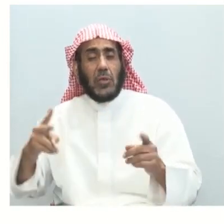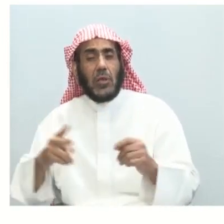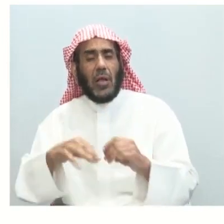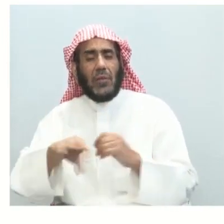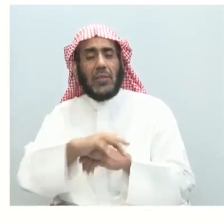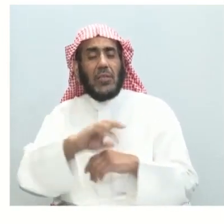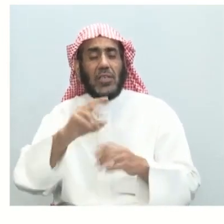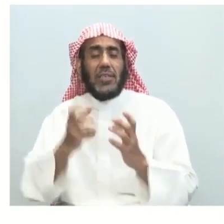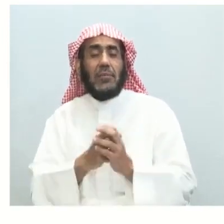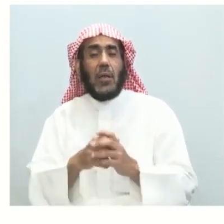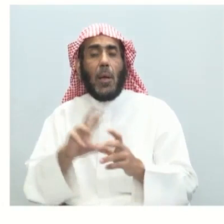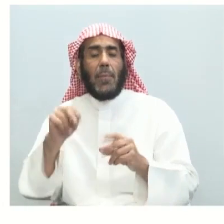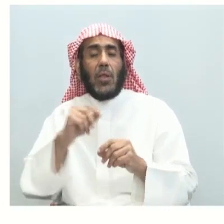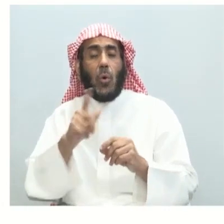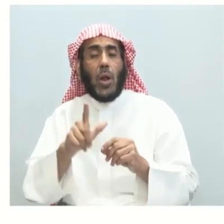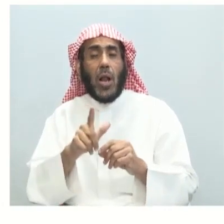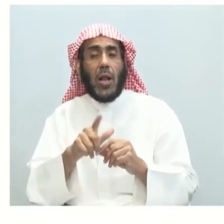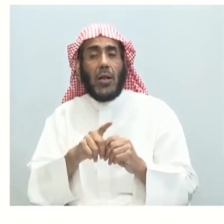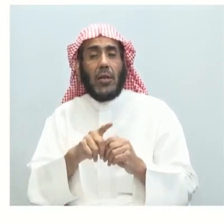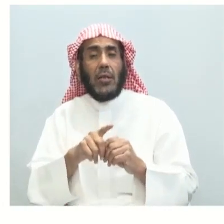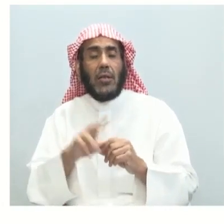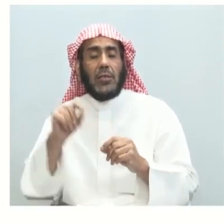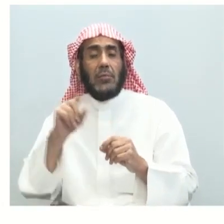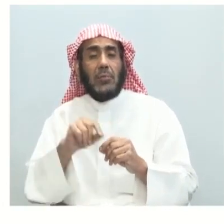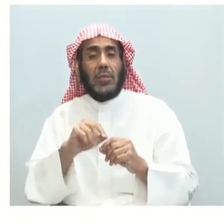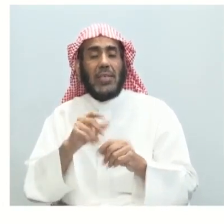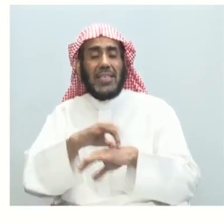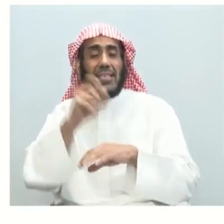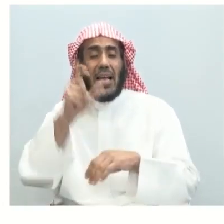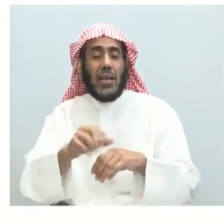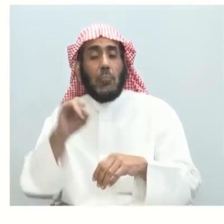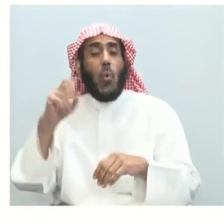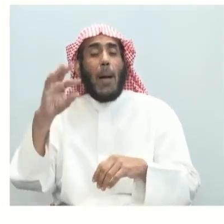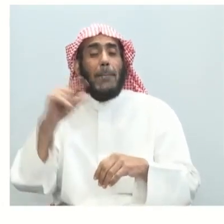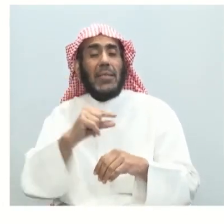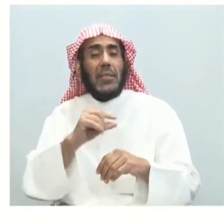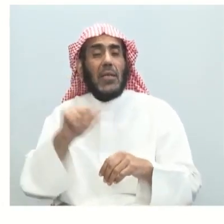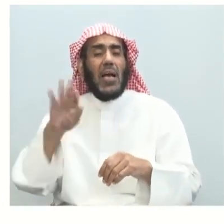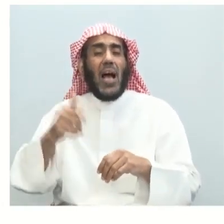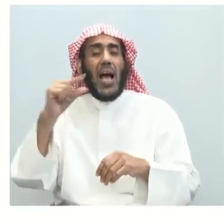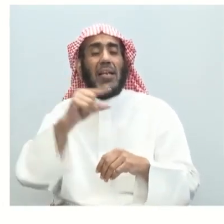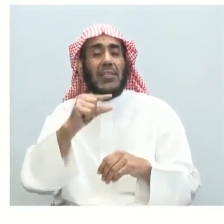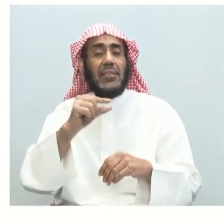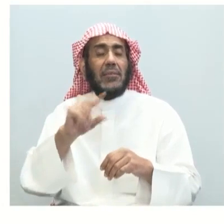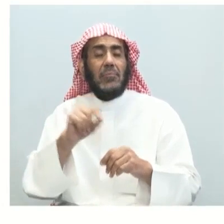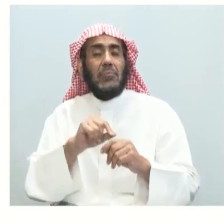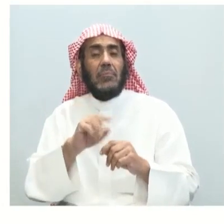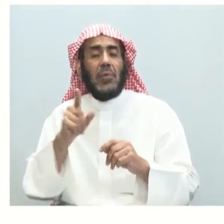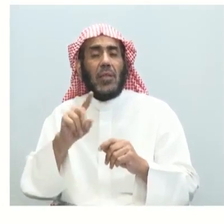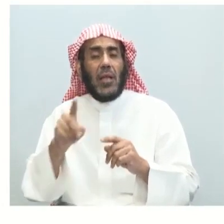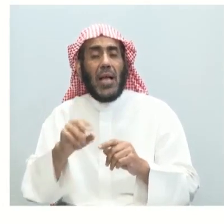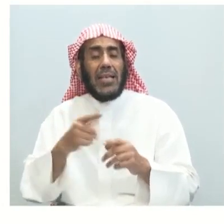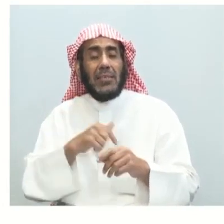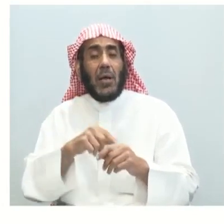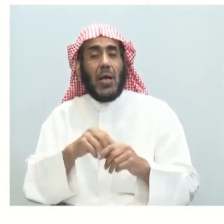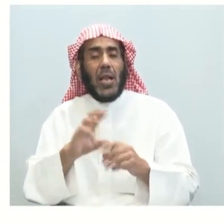افراد ماذا جلسه مثل ان نقول ماذا هنا احسنتم انسان محمد خالد احسنتم اذا هذه ماذا